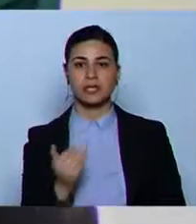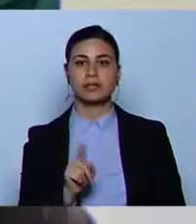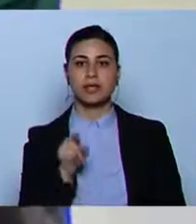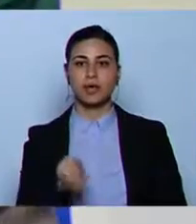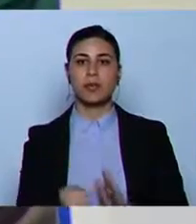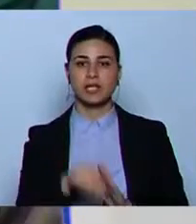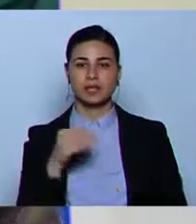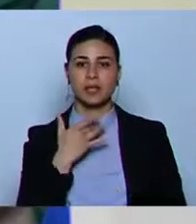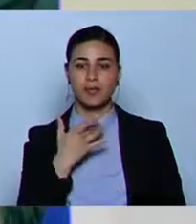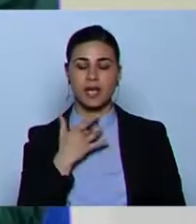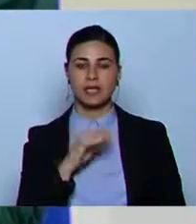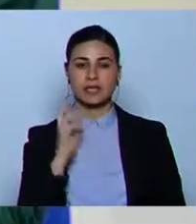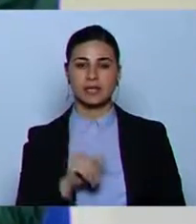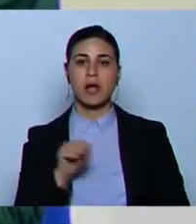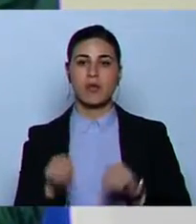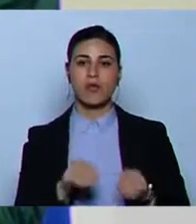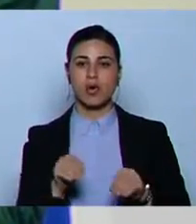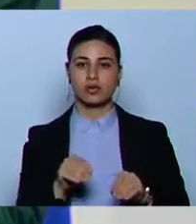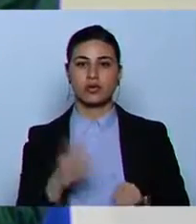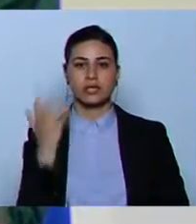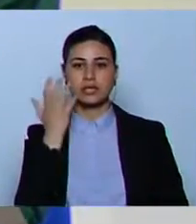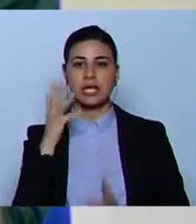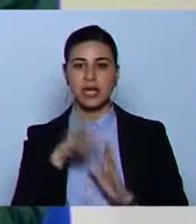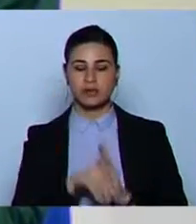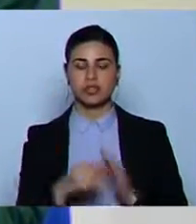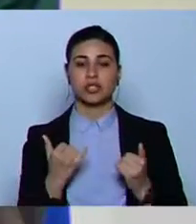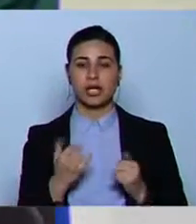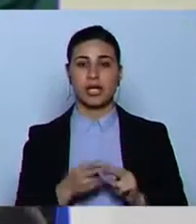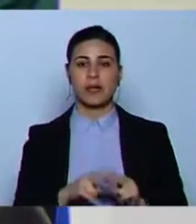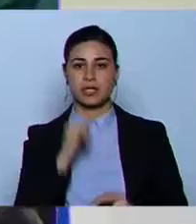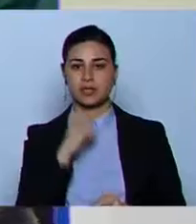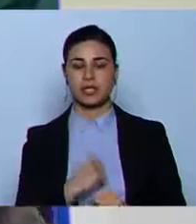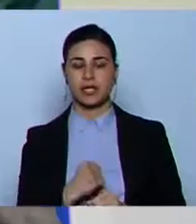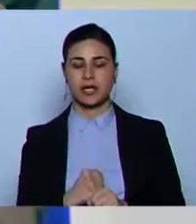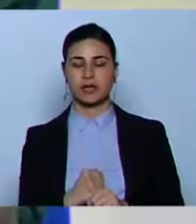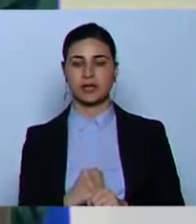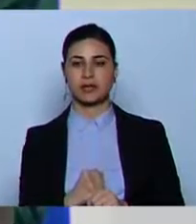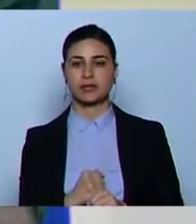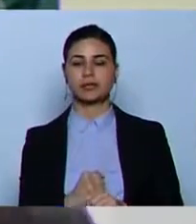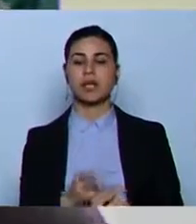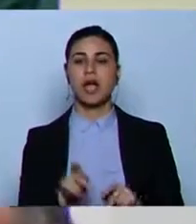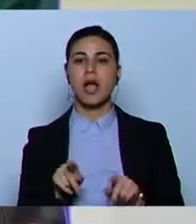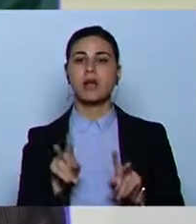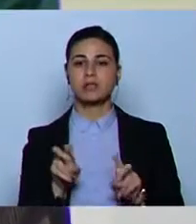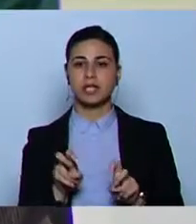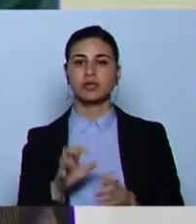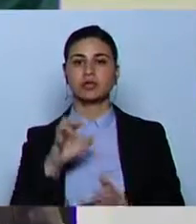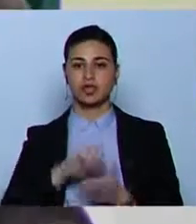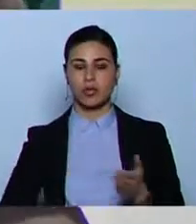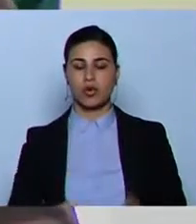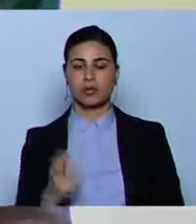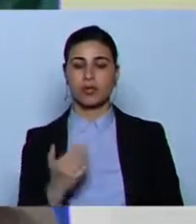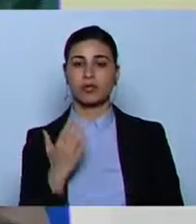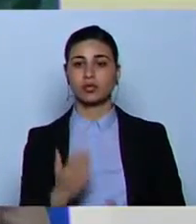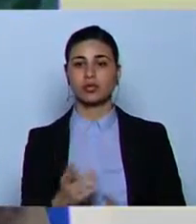მან აერჩიოს მერი და მოაწყოს სკვერი თელავში, ეხლა ამას ვეღარ გააკეთებს, ამ სტატუსს ჩამოართმევ. და